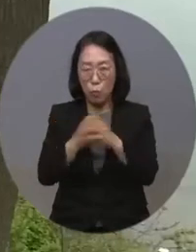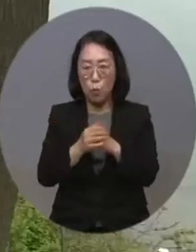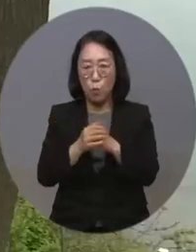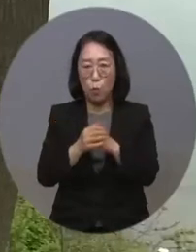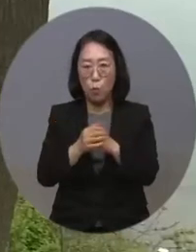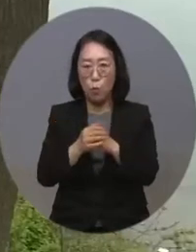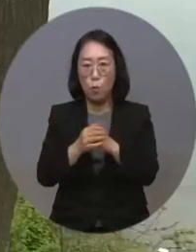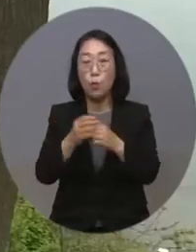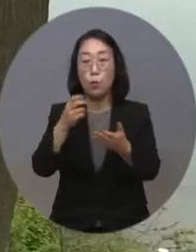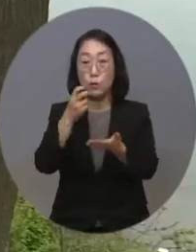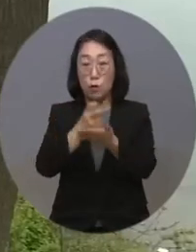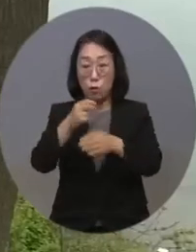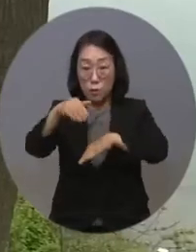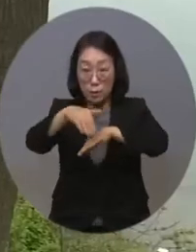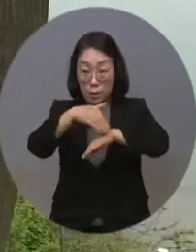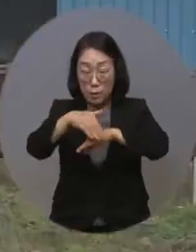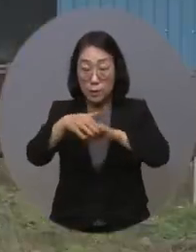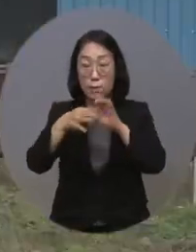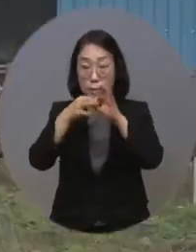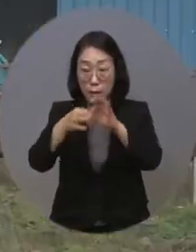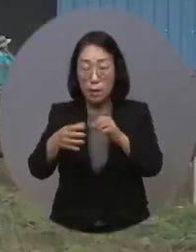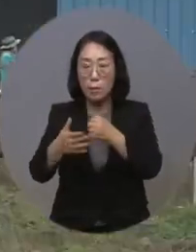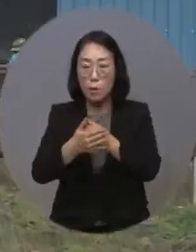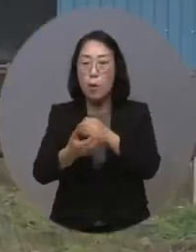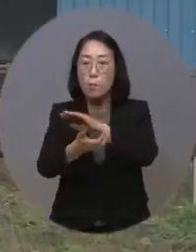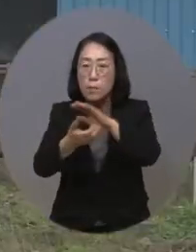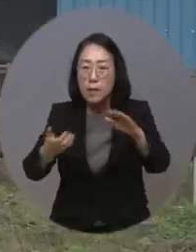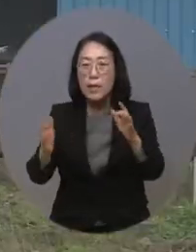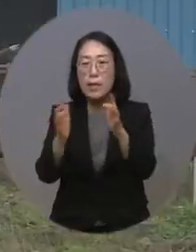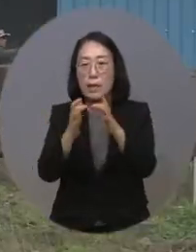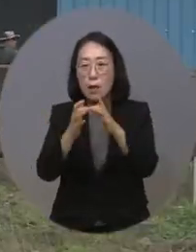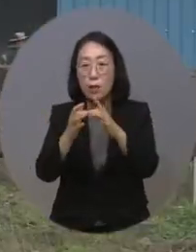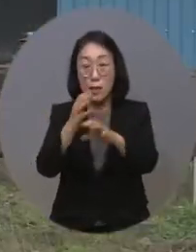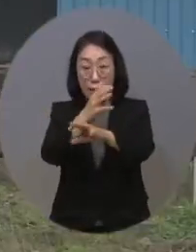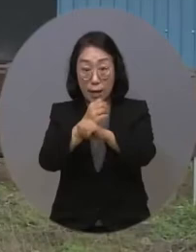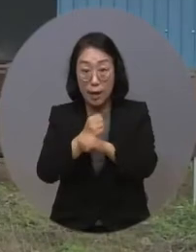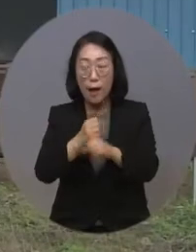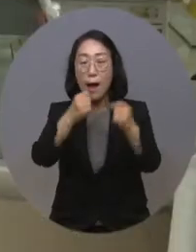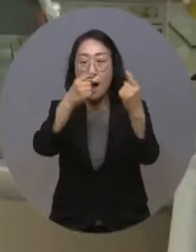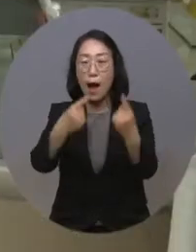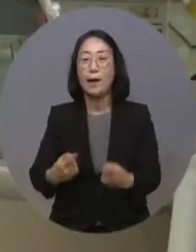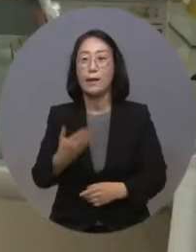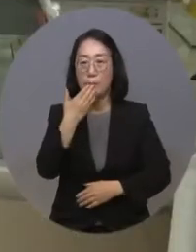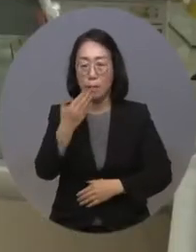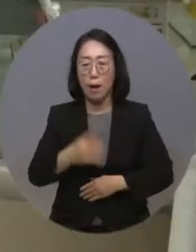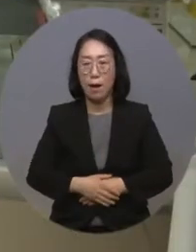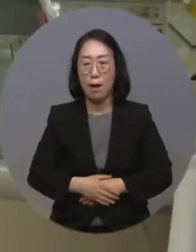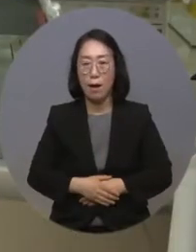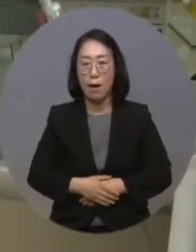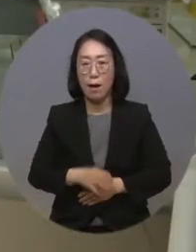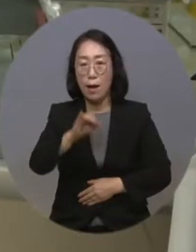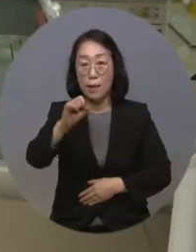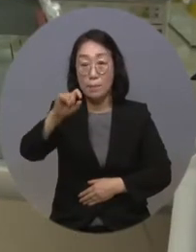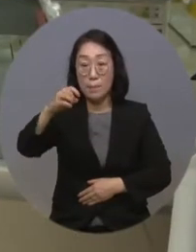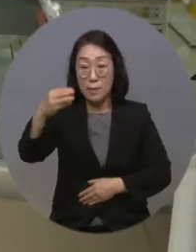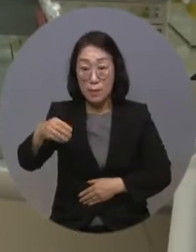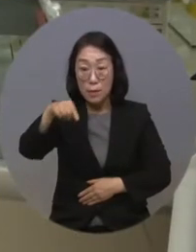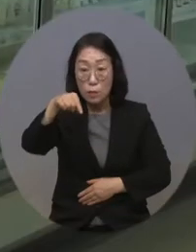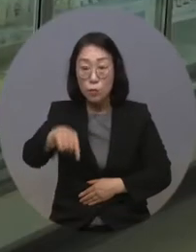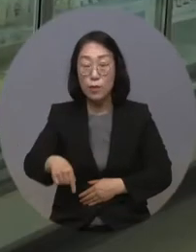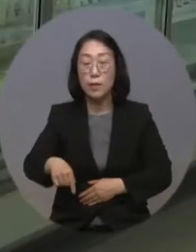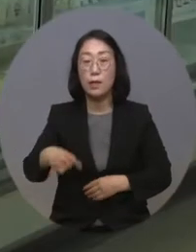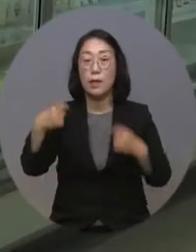인터넷 사전 예약시 할인을 받을 수 있는 이벤트가 진행중입니다 임실군 은 cg 투어를